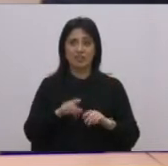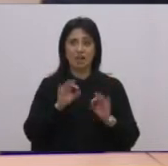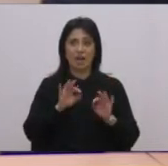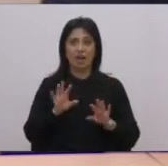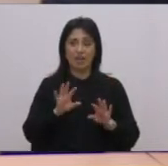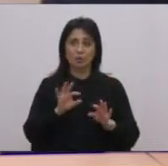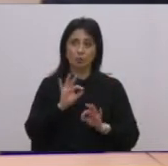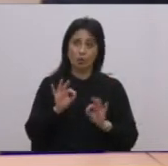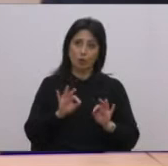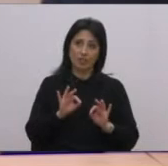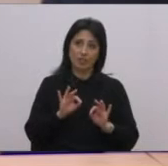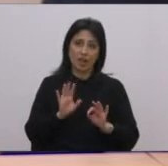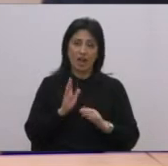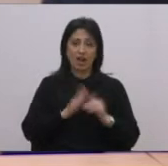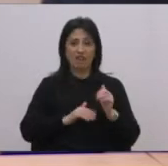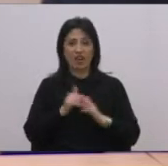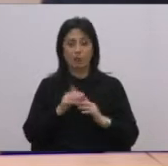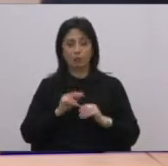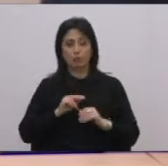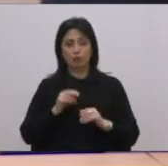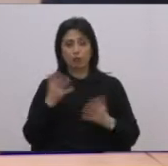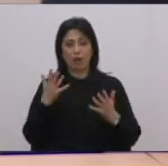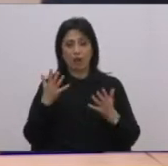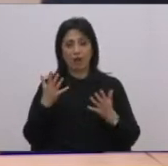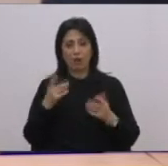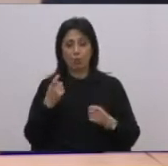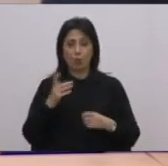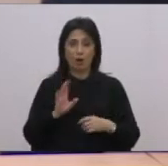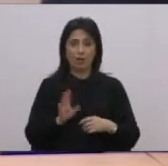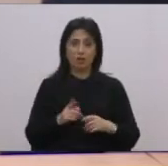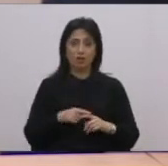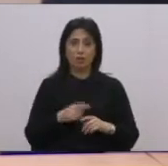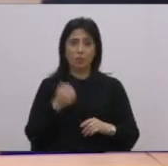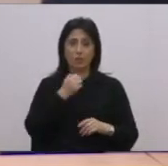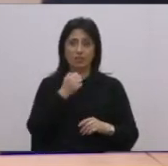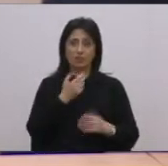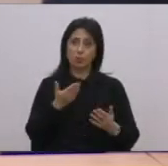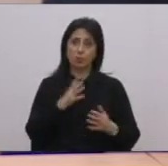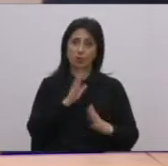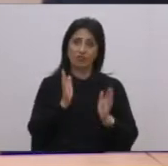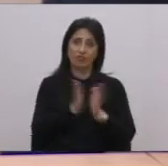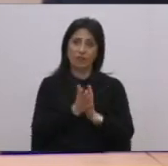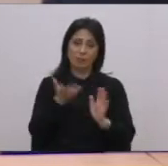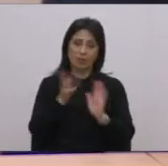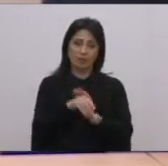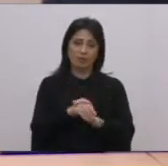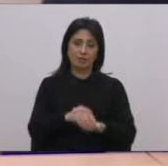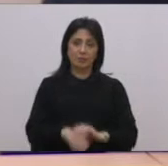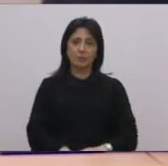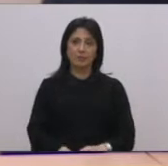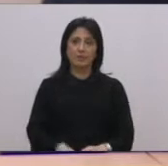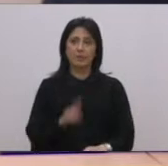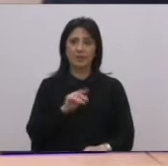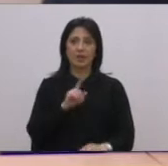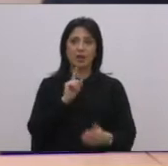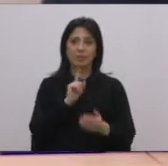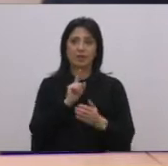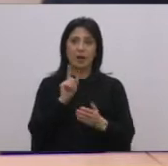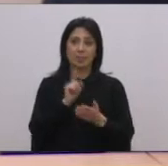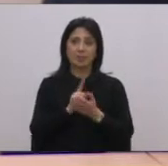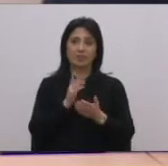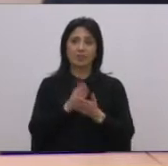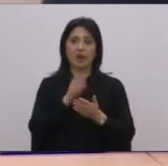არაზუსტი პროექტის არაკვალიფიციური მუშახელის უხარისხო მასალების თუ ყველაფერისა ერთად და რასაპირებთ